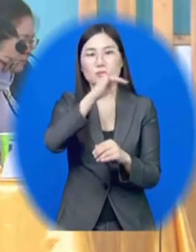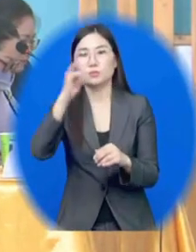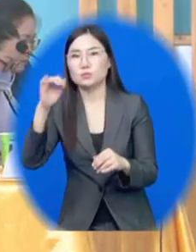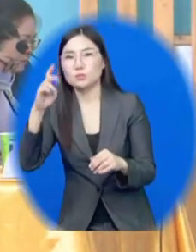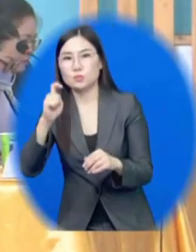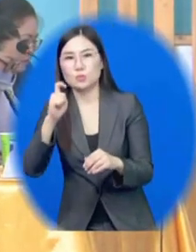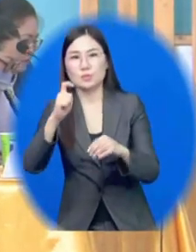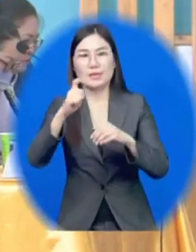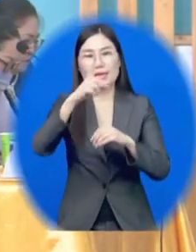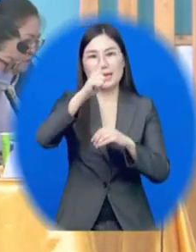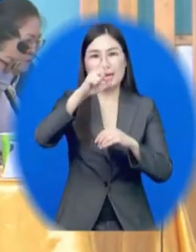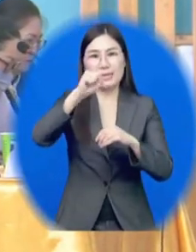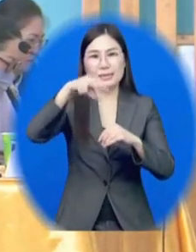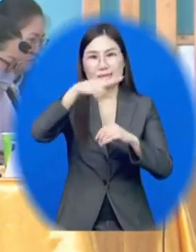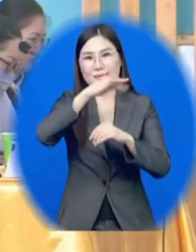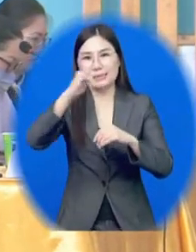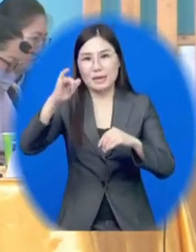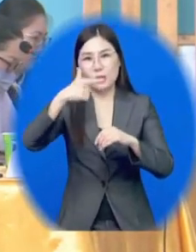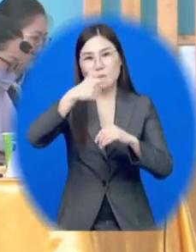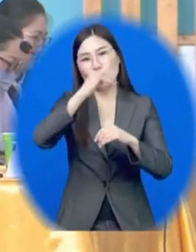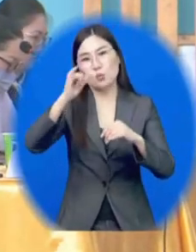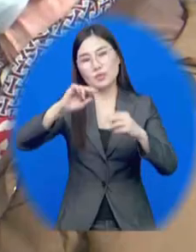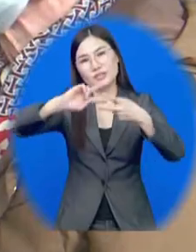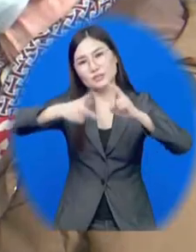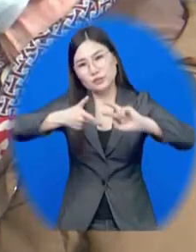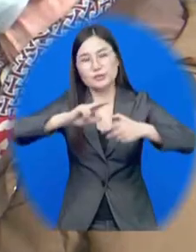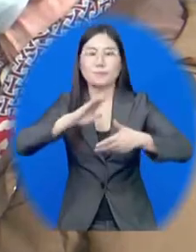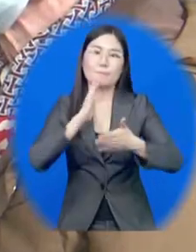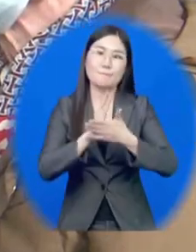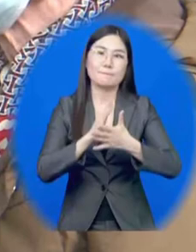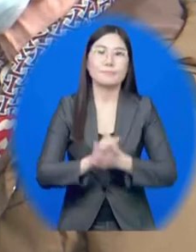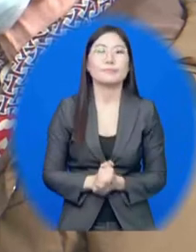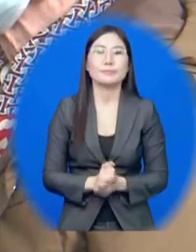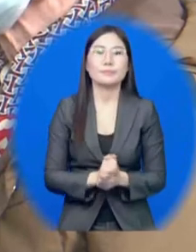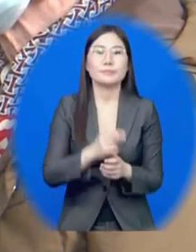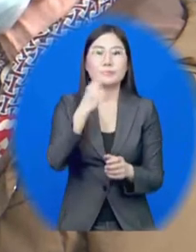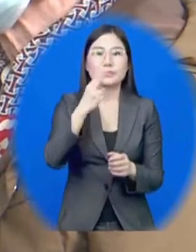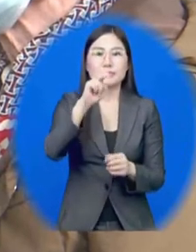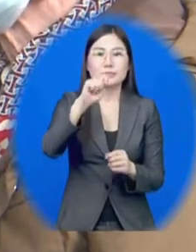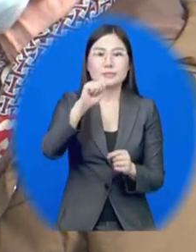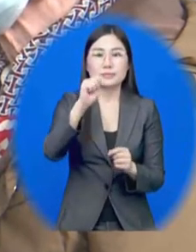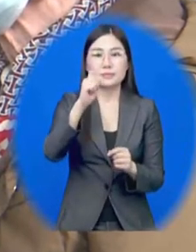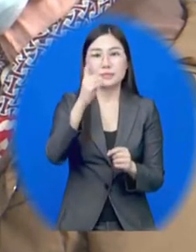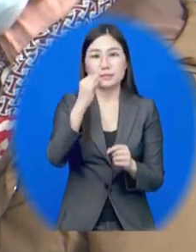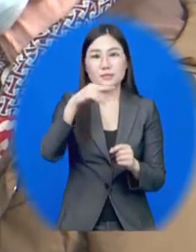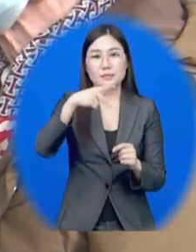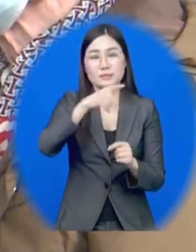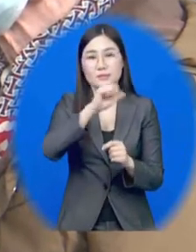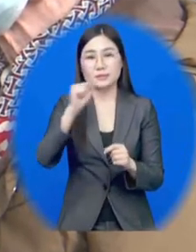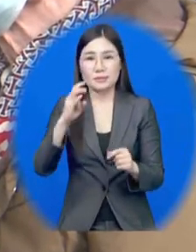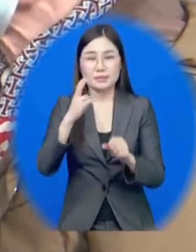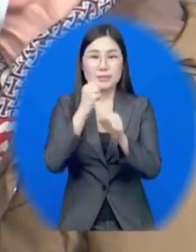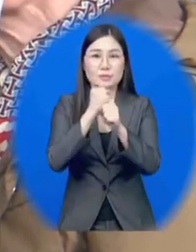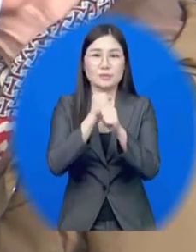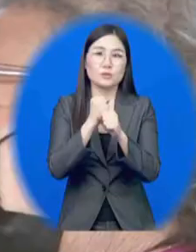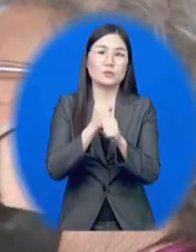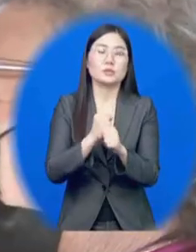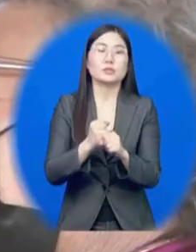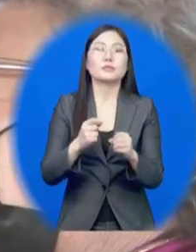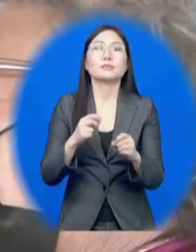хэмнэлттэй цахилгаан халаагуураар солиод байна. За 14 дугаар хорооны бүх айл өрхийн цахилгааны асуудлыг шийдвэрлэх хөрөнгө нь улсын